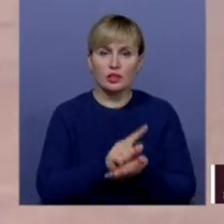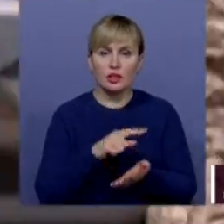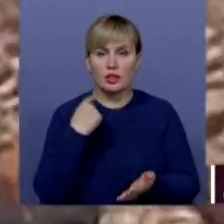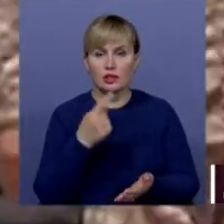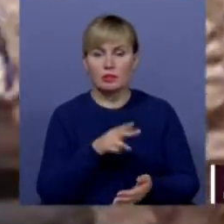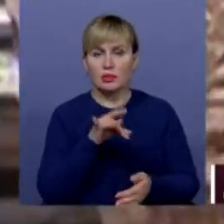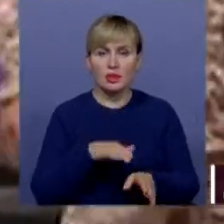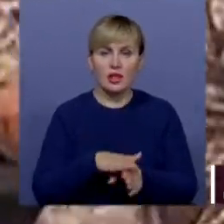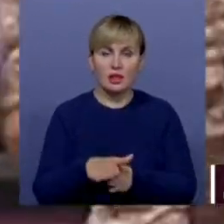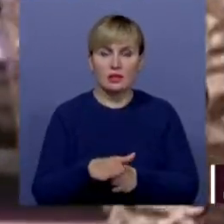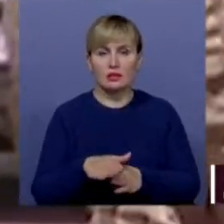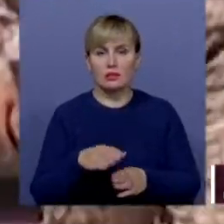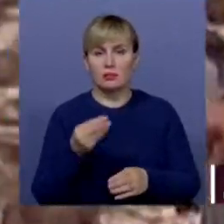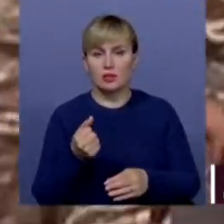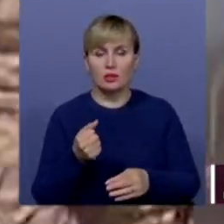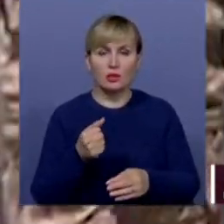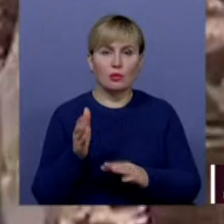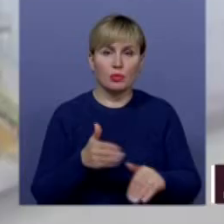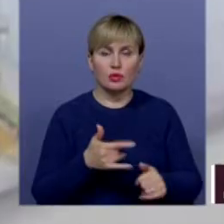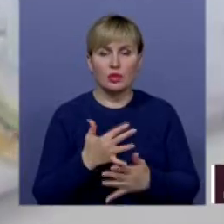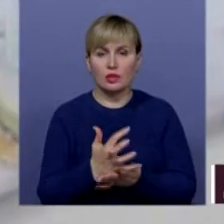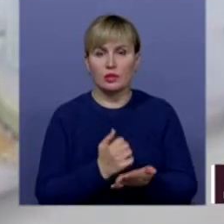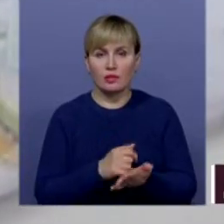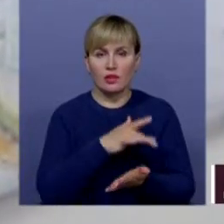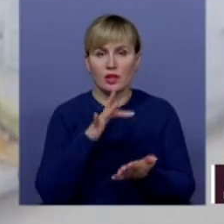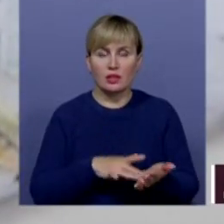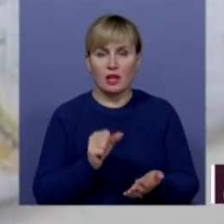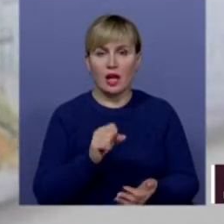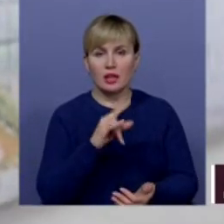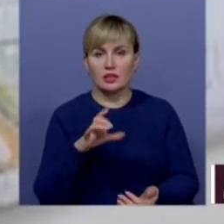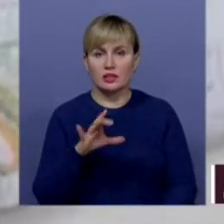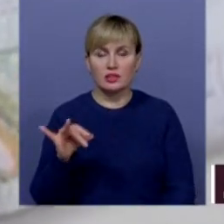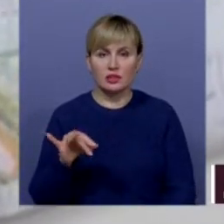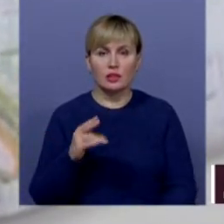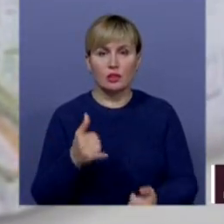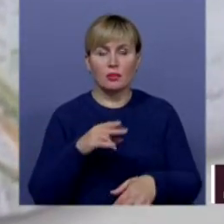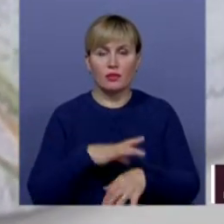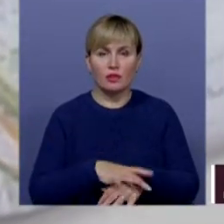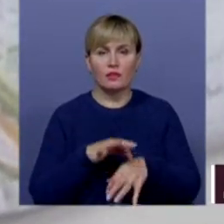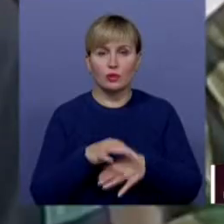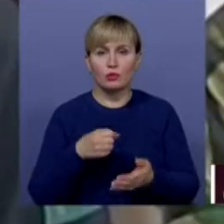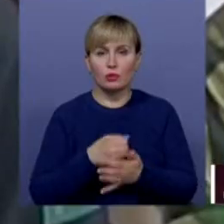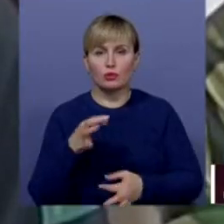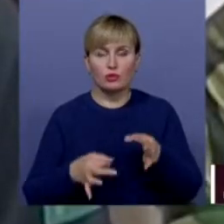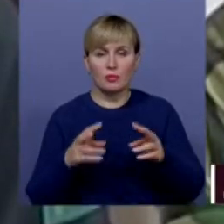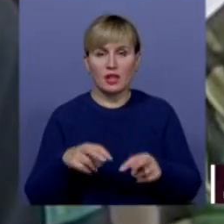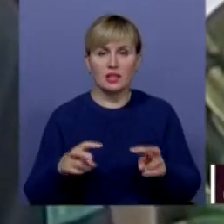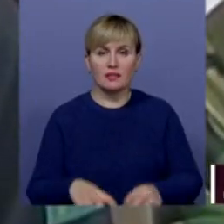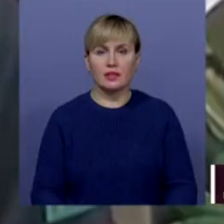при реализации металлов после утилизации боевых припасов в городах Арысь и Отар. Сейчас по фактам ведется досудебное расследование.